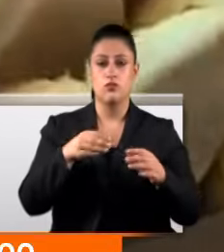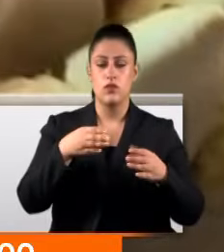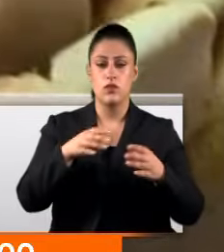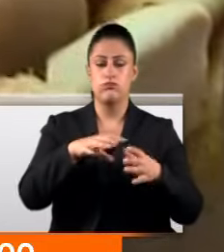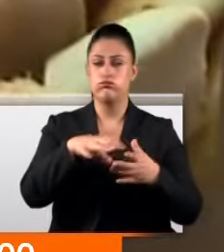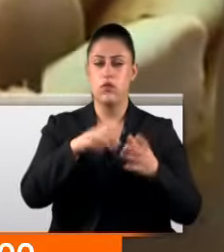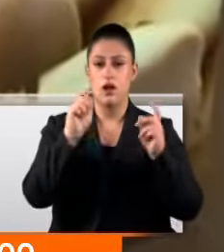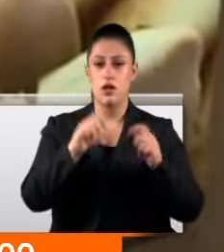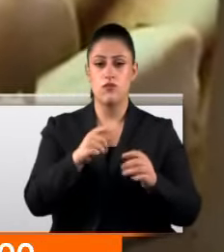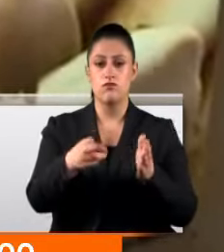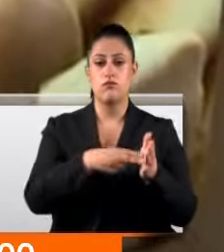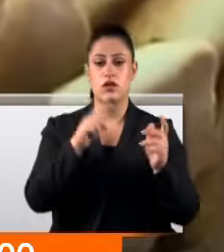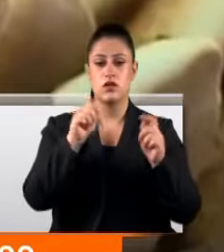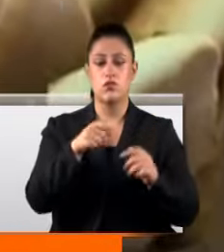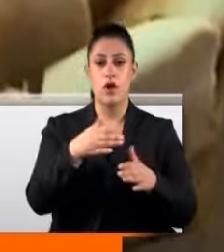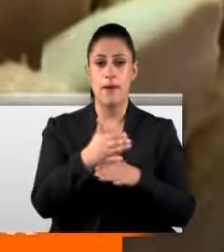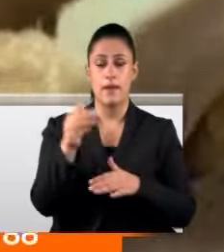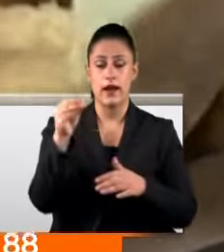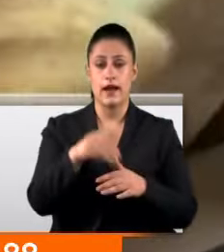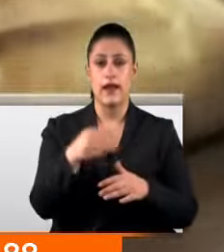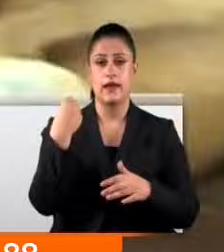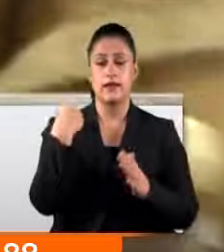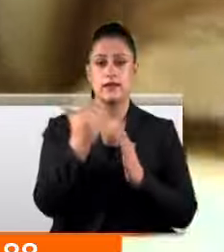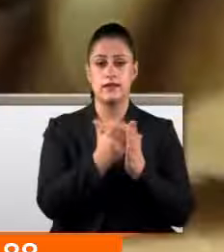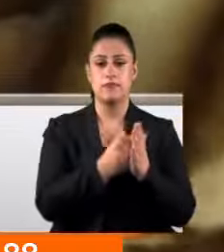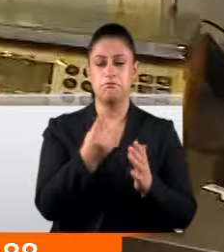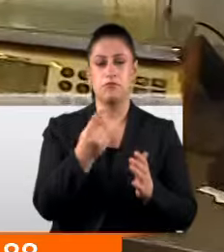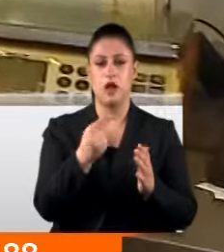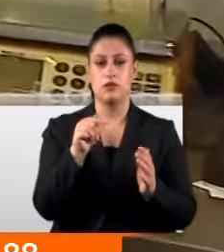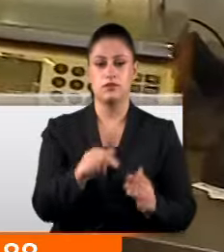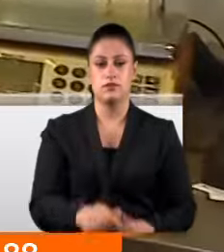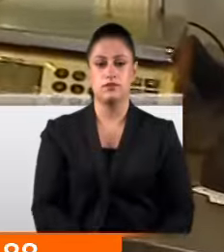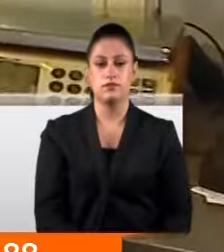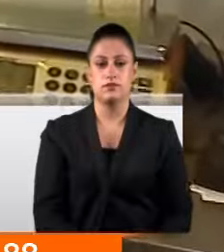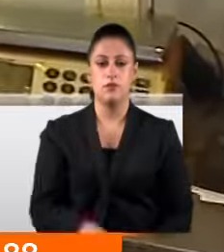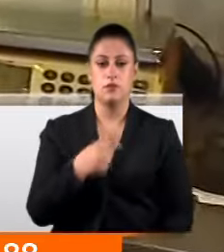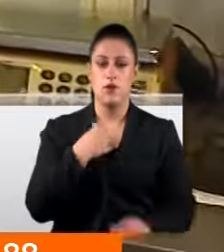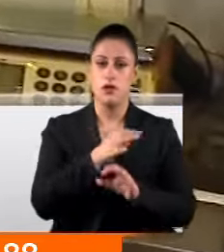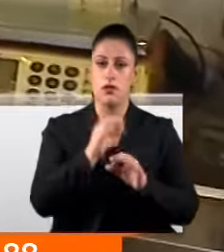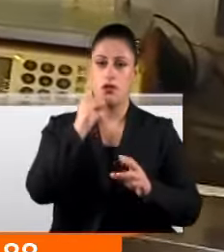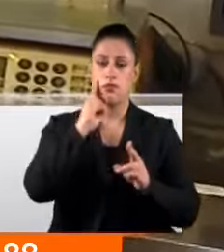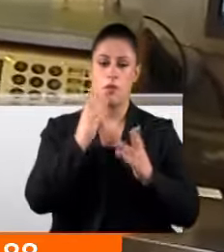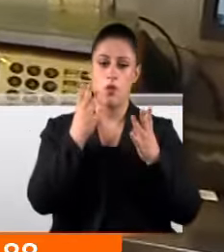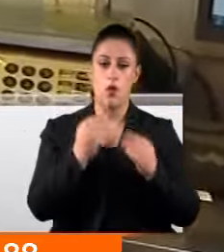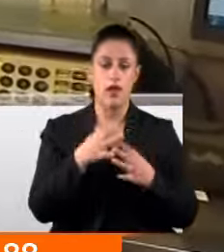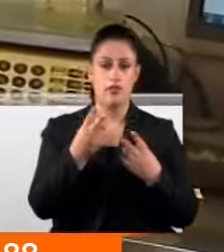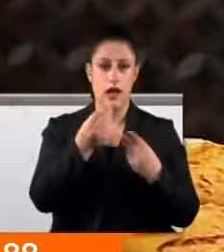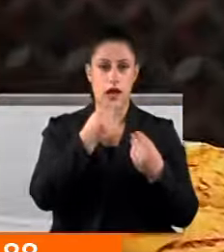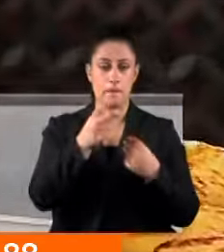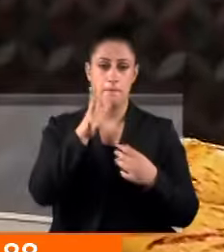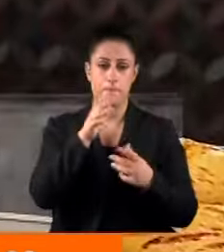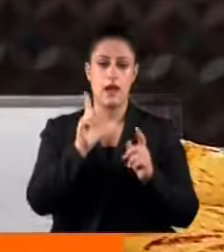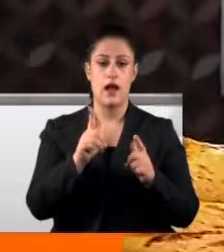olacak. Bunlar ekmeğe gelen yeni standartların sadece birkaçı. Bence gayet hijyenik olur, hem de ne yediğimizi biliriz